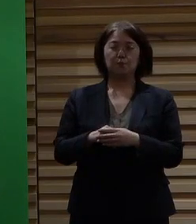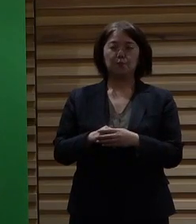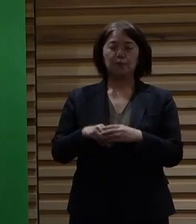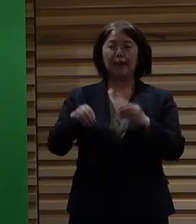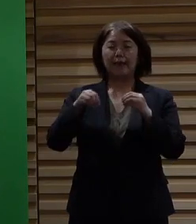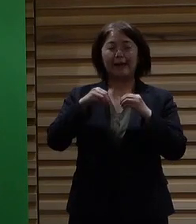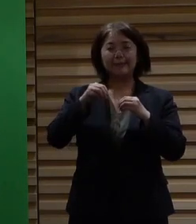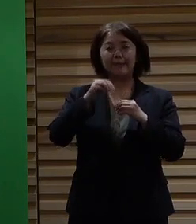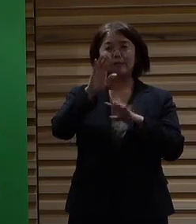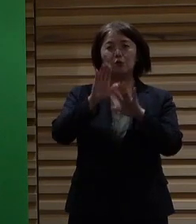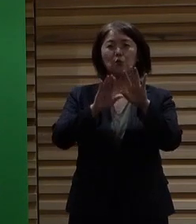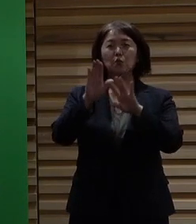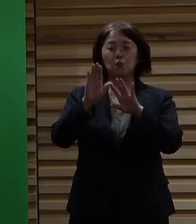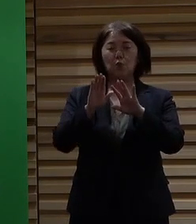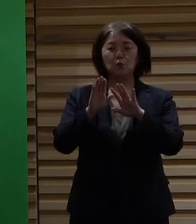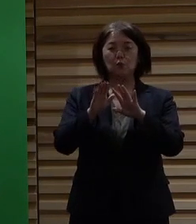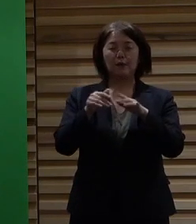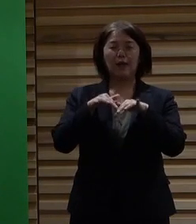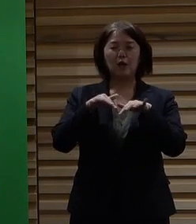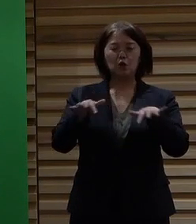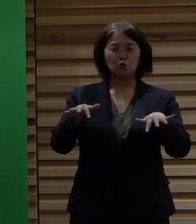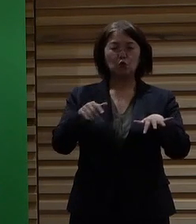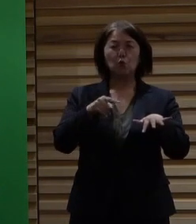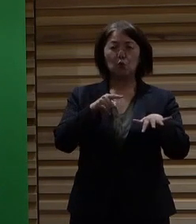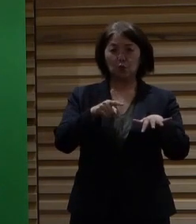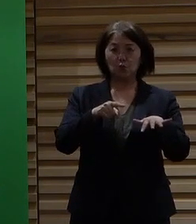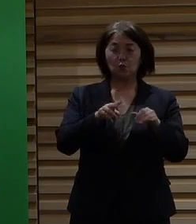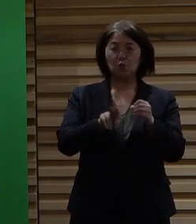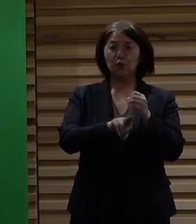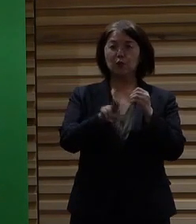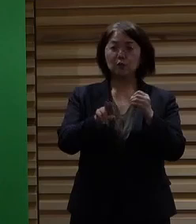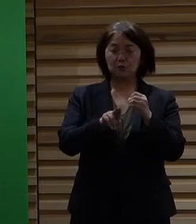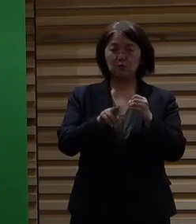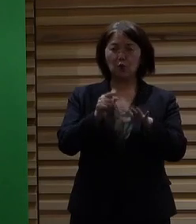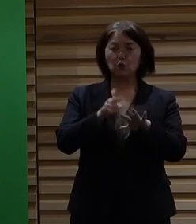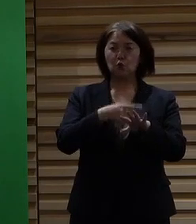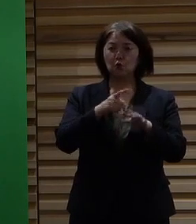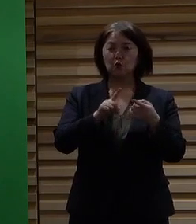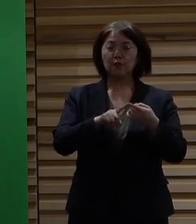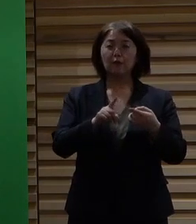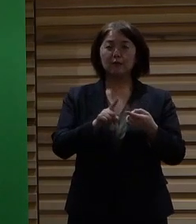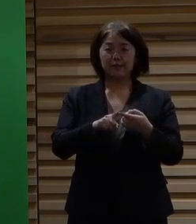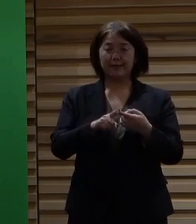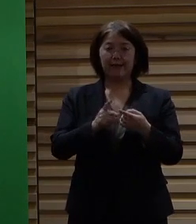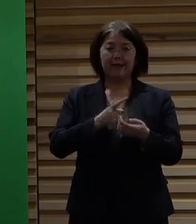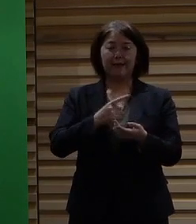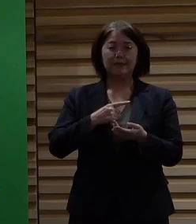感染状況や流行株の特徴に応じて県民の皆様の自主的な感